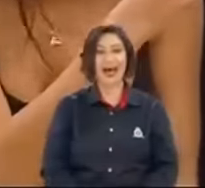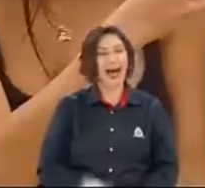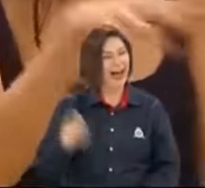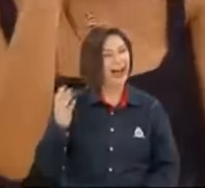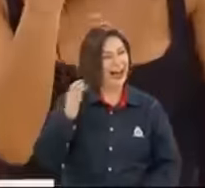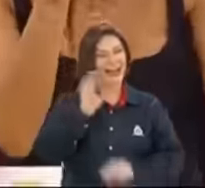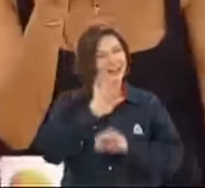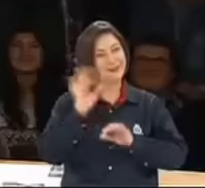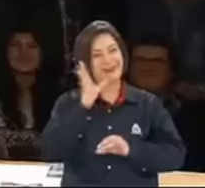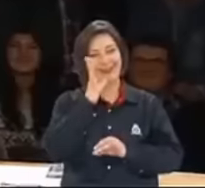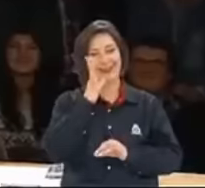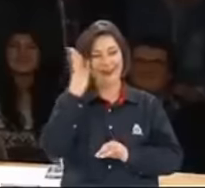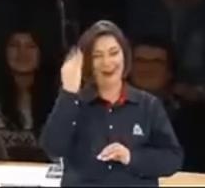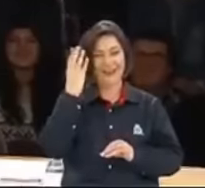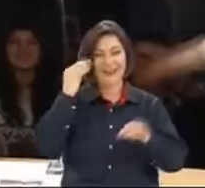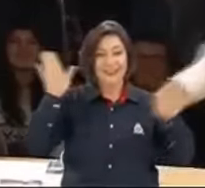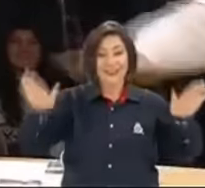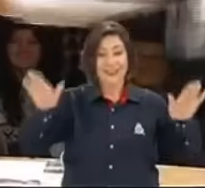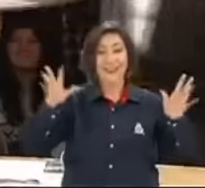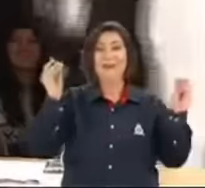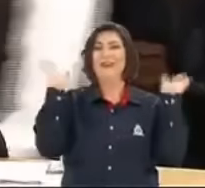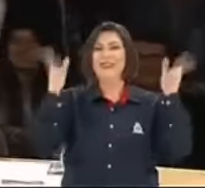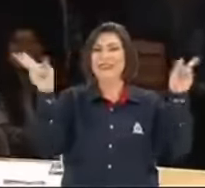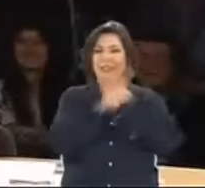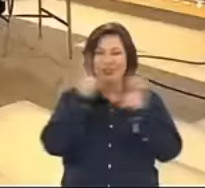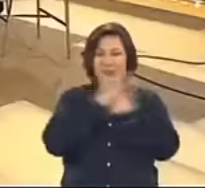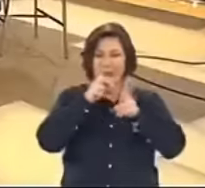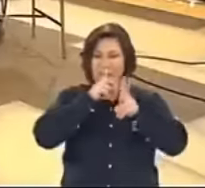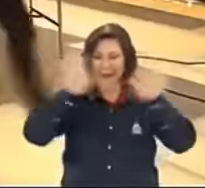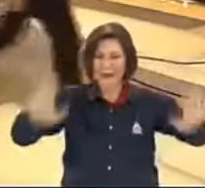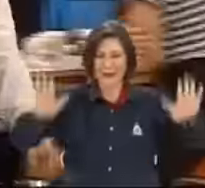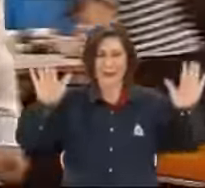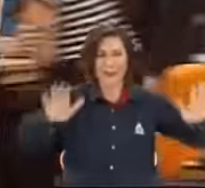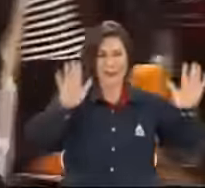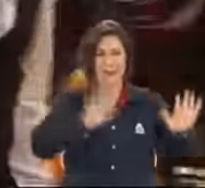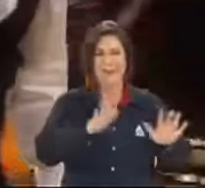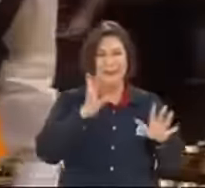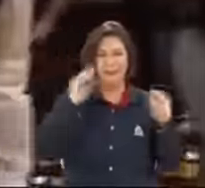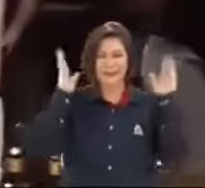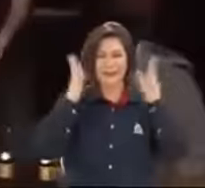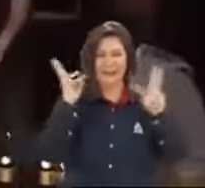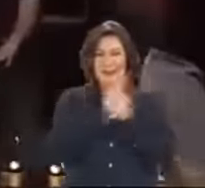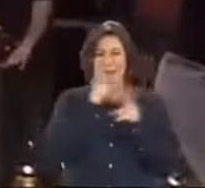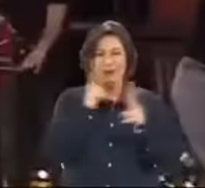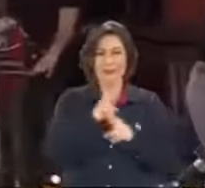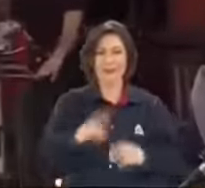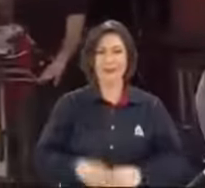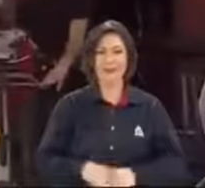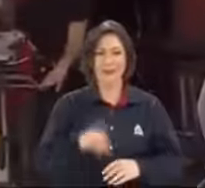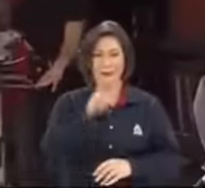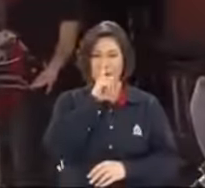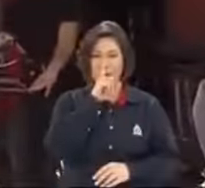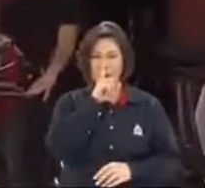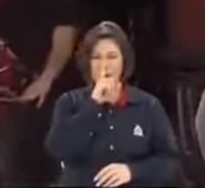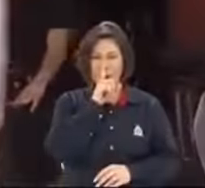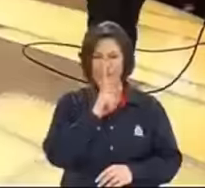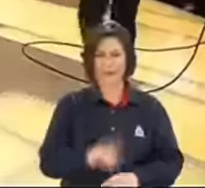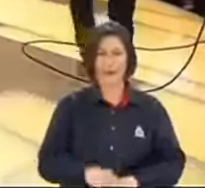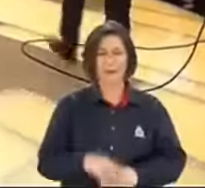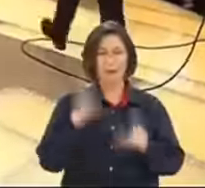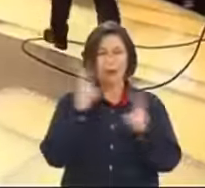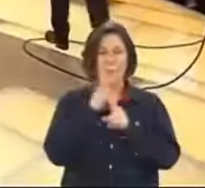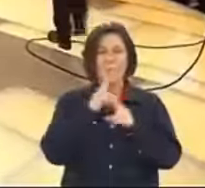Almış alkışı. Çok güldünüz ulan. Çok güldünüz ulan. Susun lan. Susun.